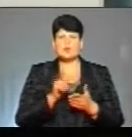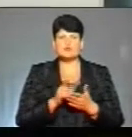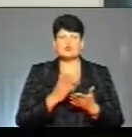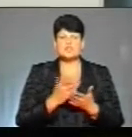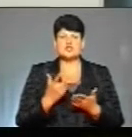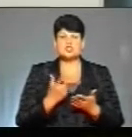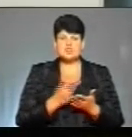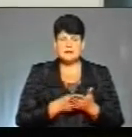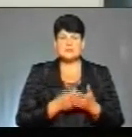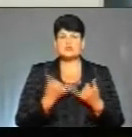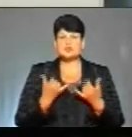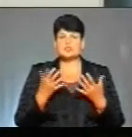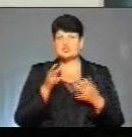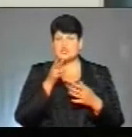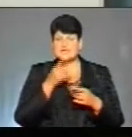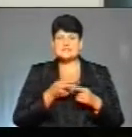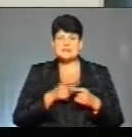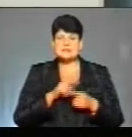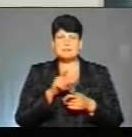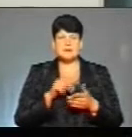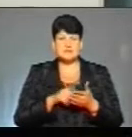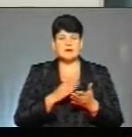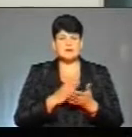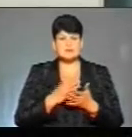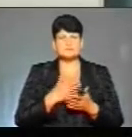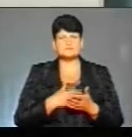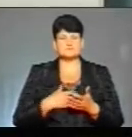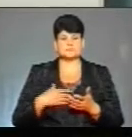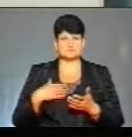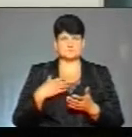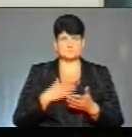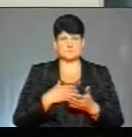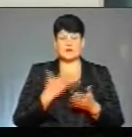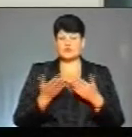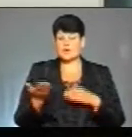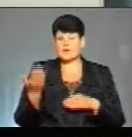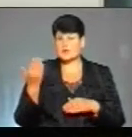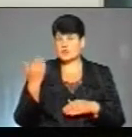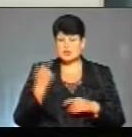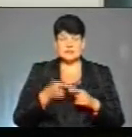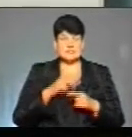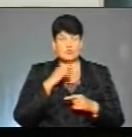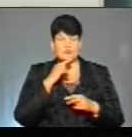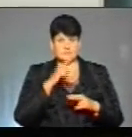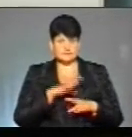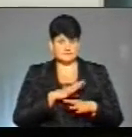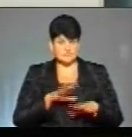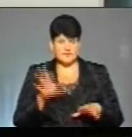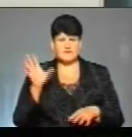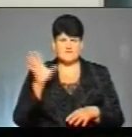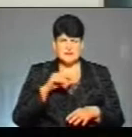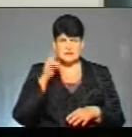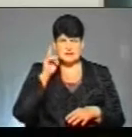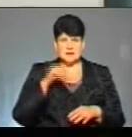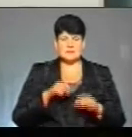є щеплення, на сьогоднішній час це питання є досить актуальне. Якщо раніше на це не зверталося увагу, всі ми